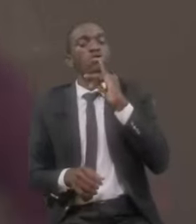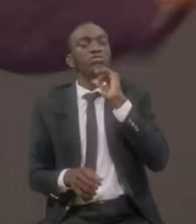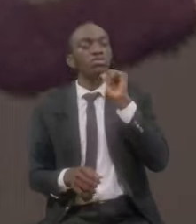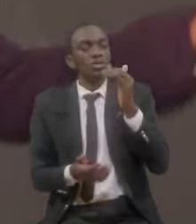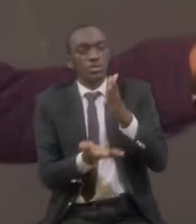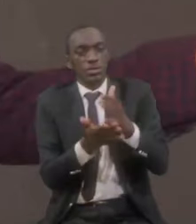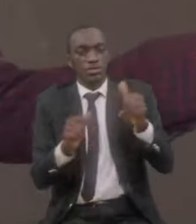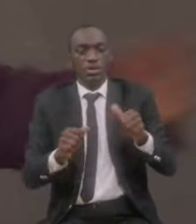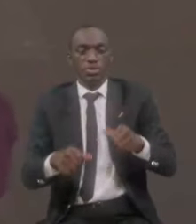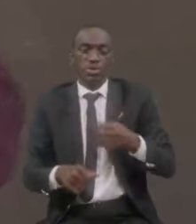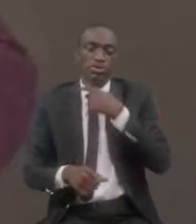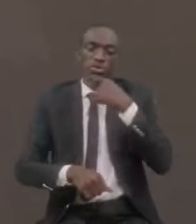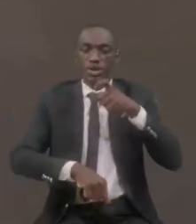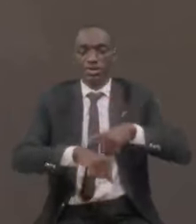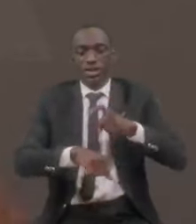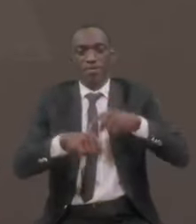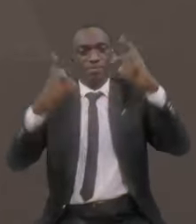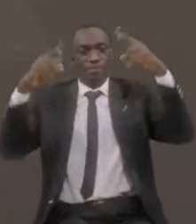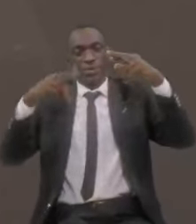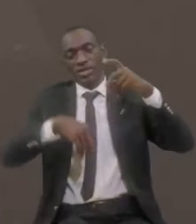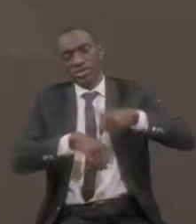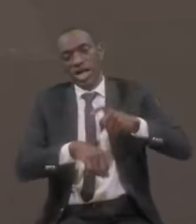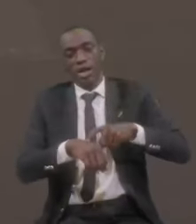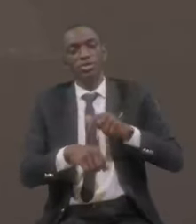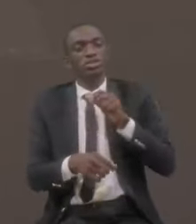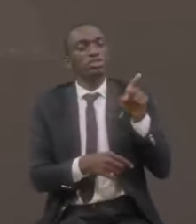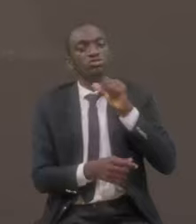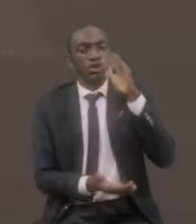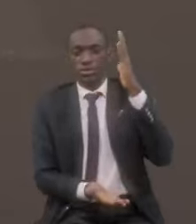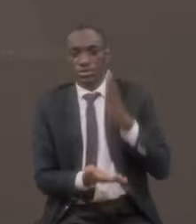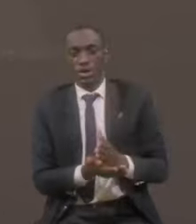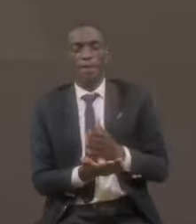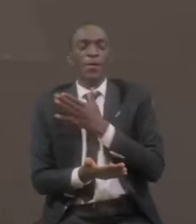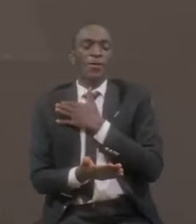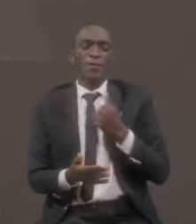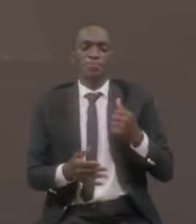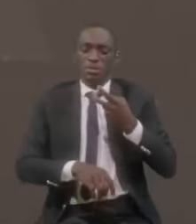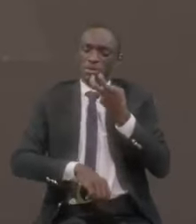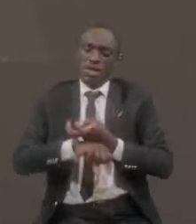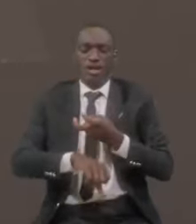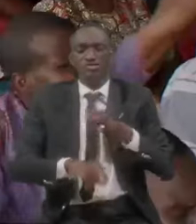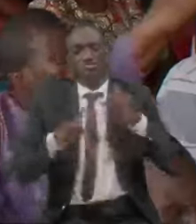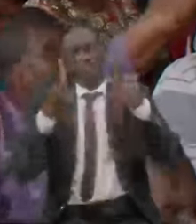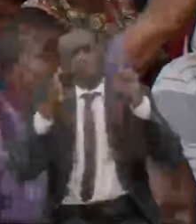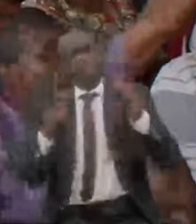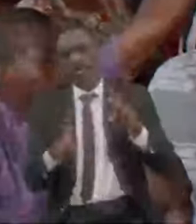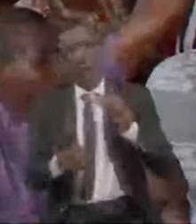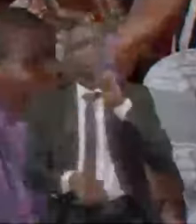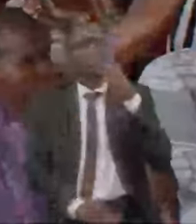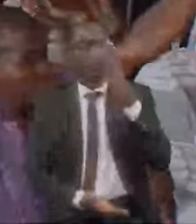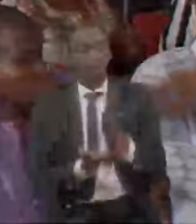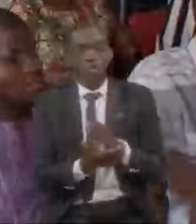pluvieuse, imparable. Difficulté, épreuve, imparable. Tu atteindras ton objectif.